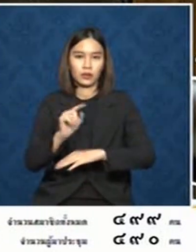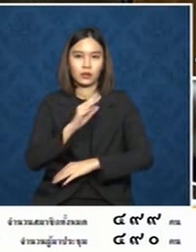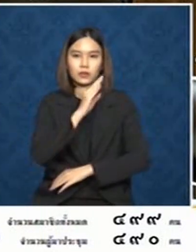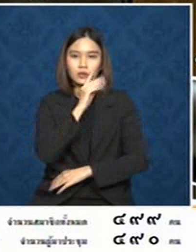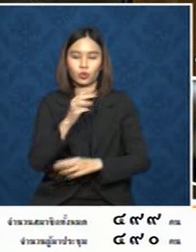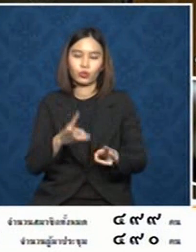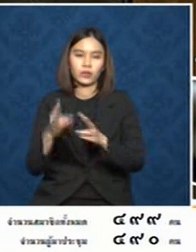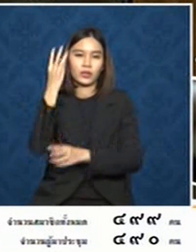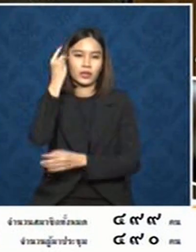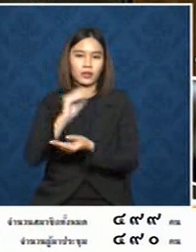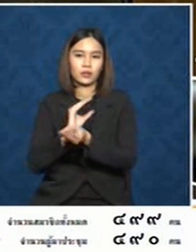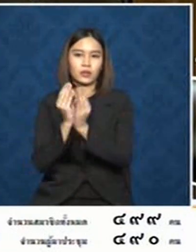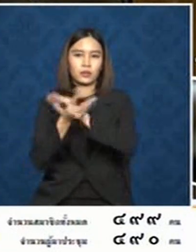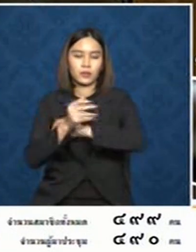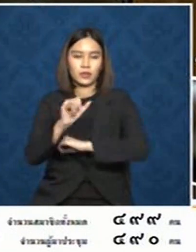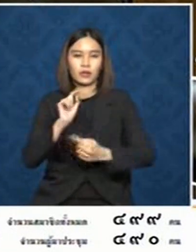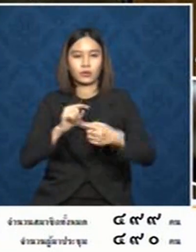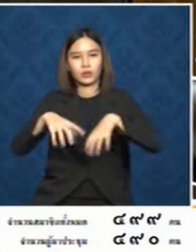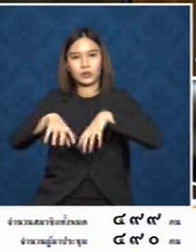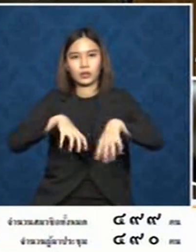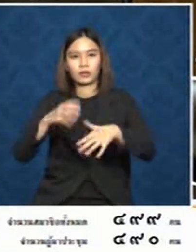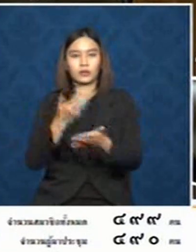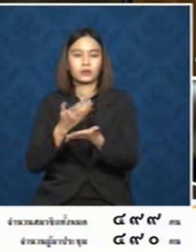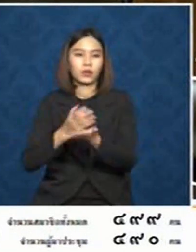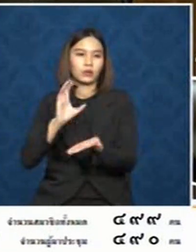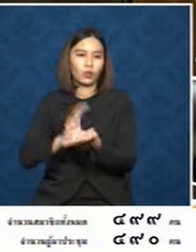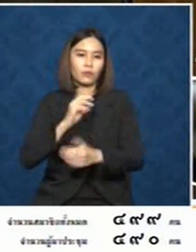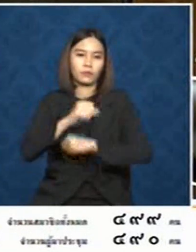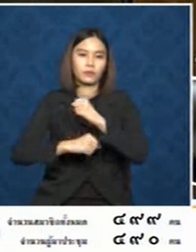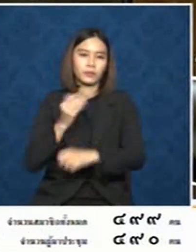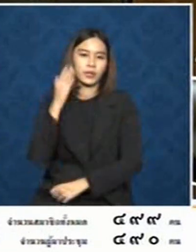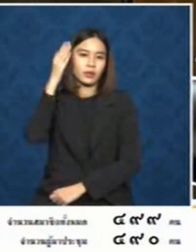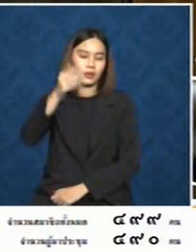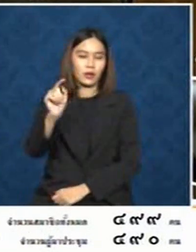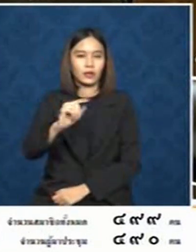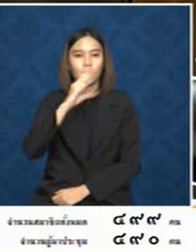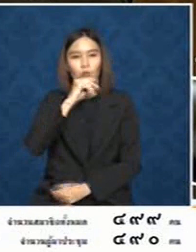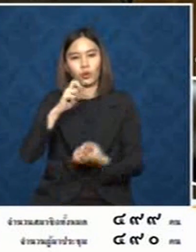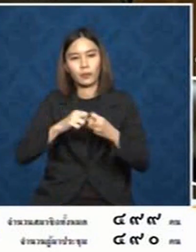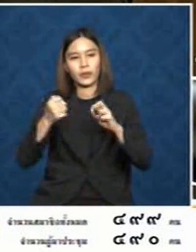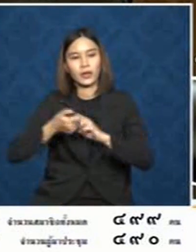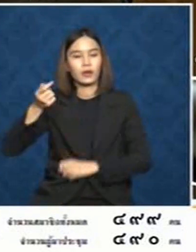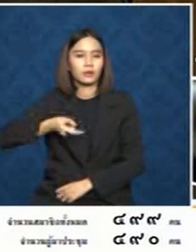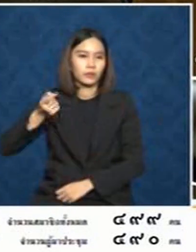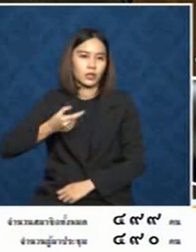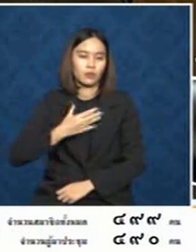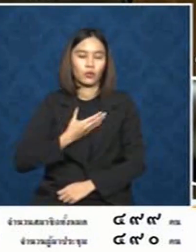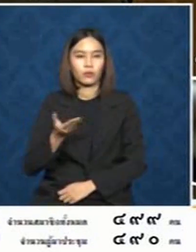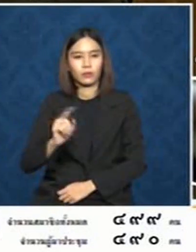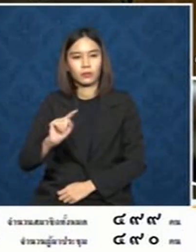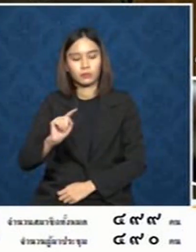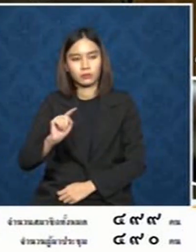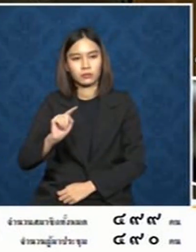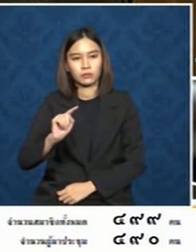เปลี่ยนวิธีคิดในการจัดงบประมาณแล้วปีหน้าเราก็จะมาพูดปัญหาเดิมๆผมจึงขอกราบเรียน